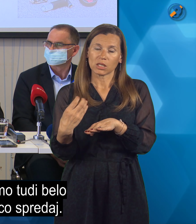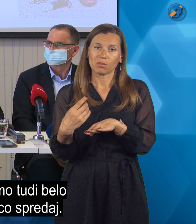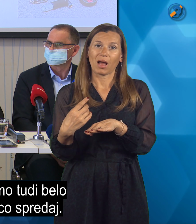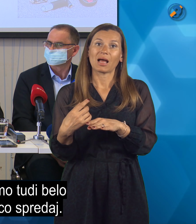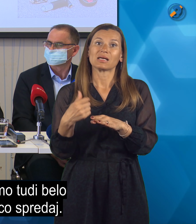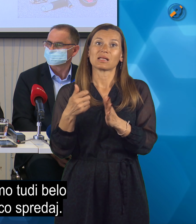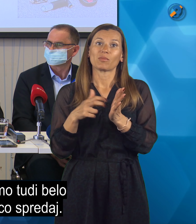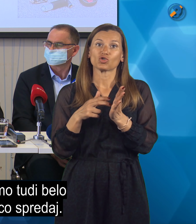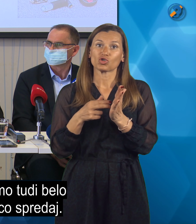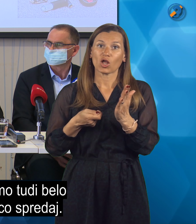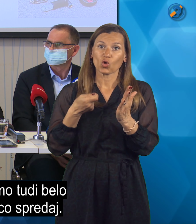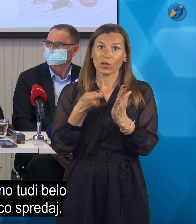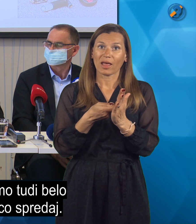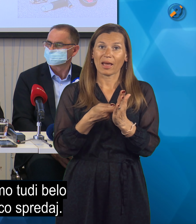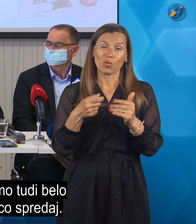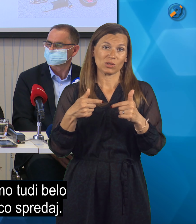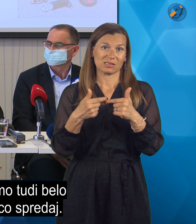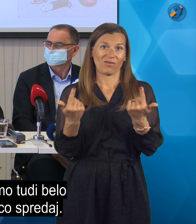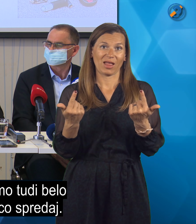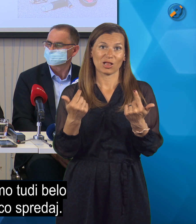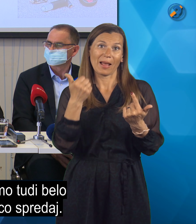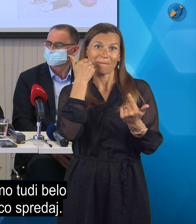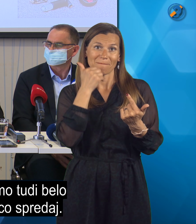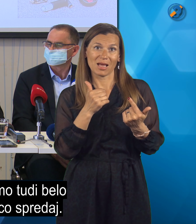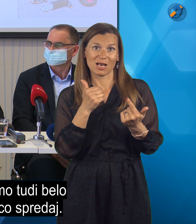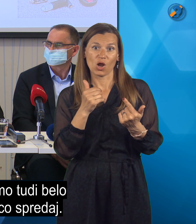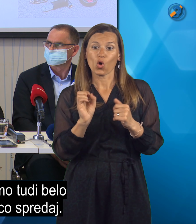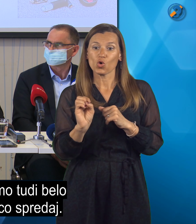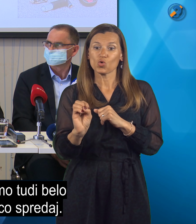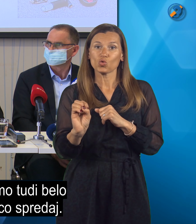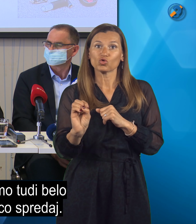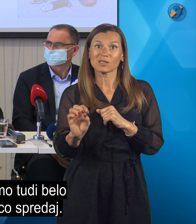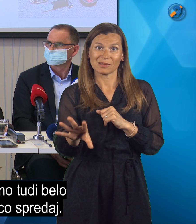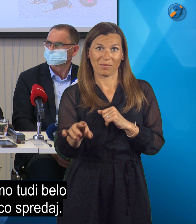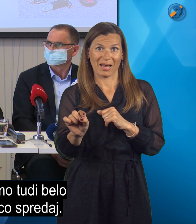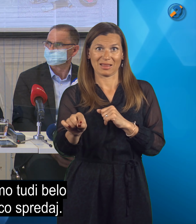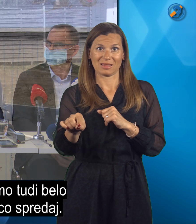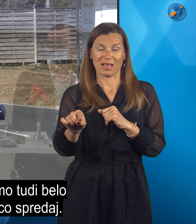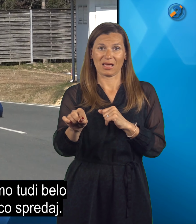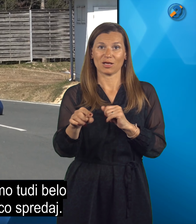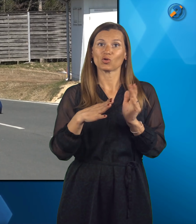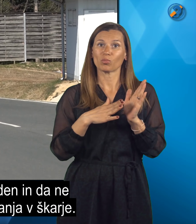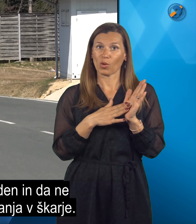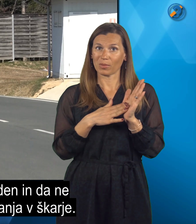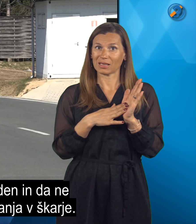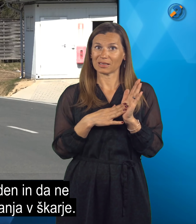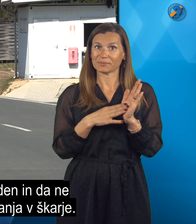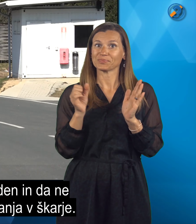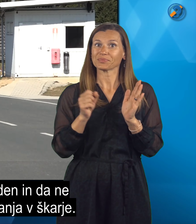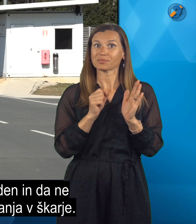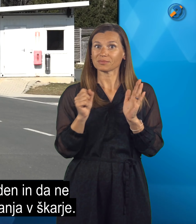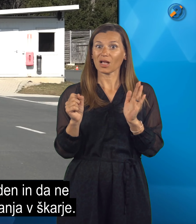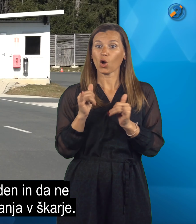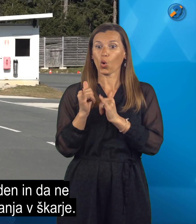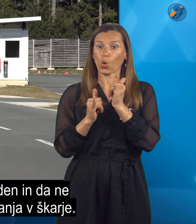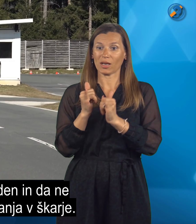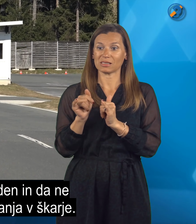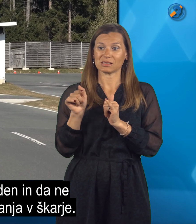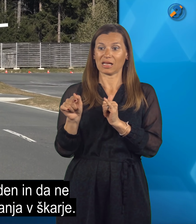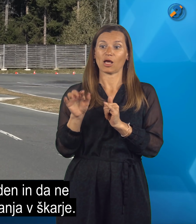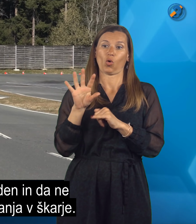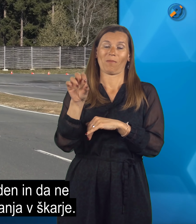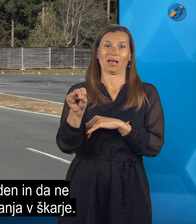zdaj dodajamo tudi svetlo lučko, belo lučko na balanco spredaj. Se pravi, da je kolesar